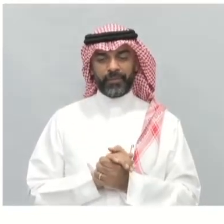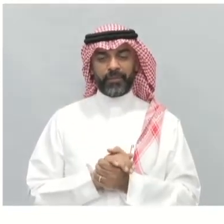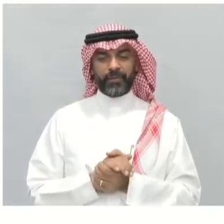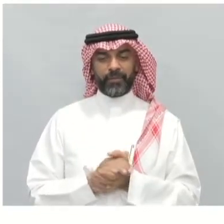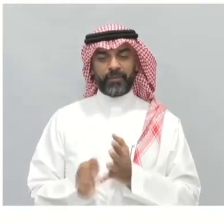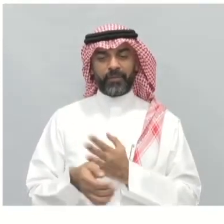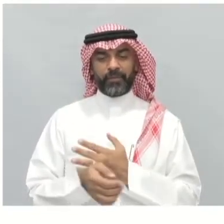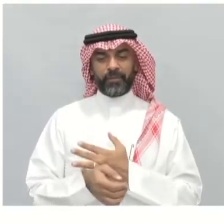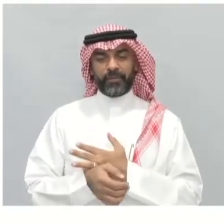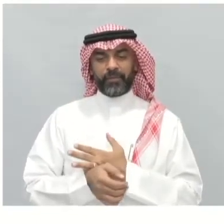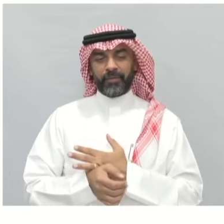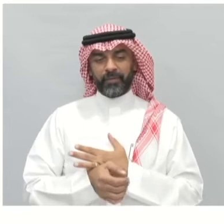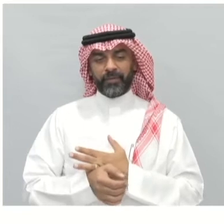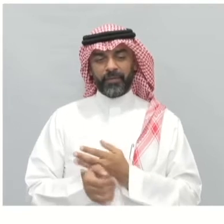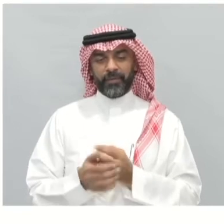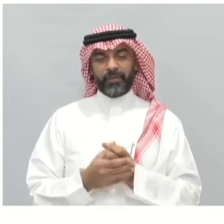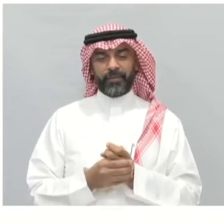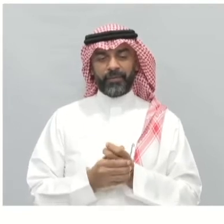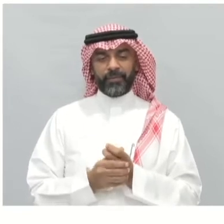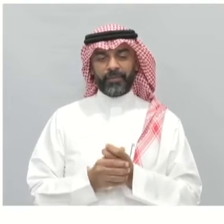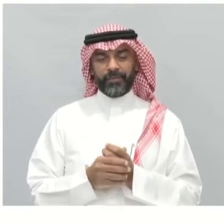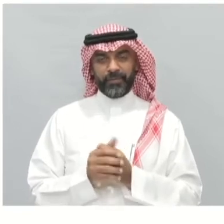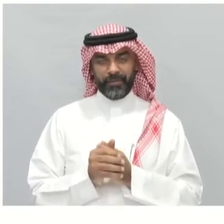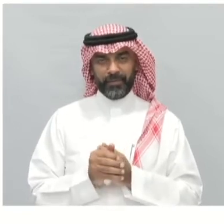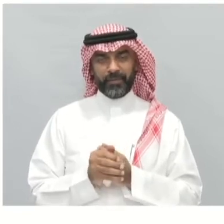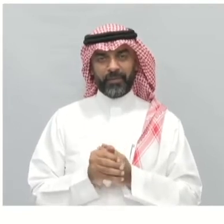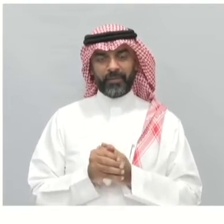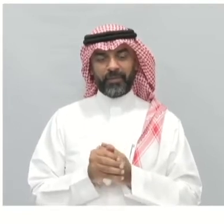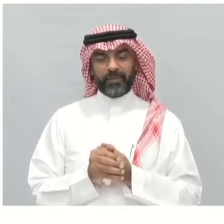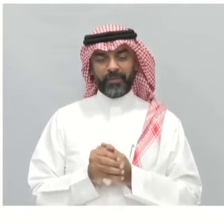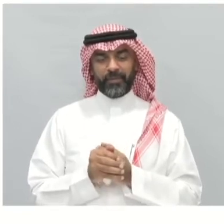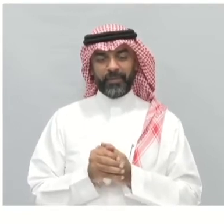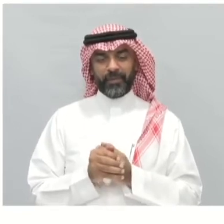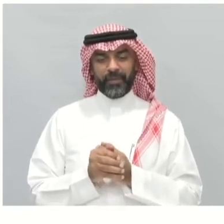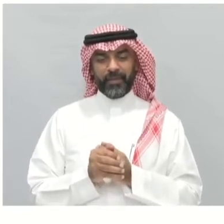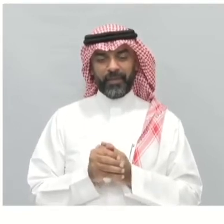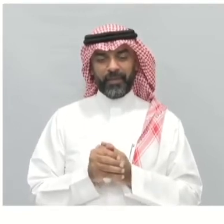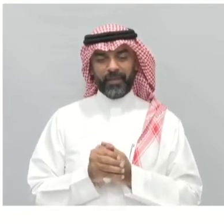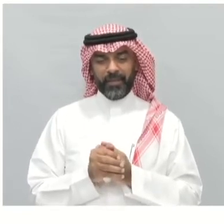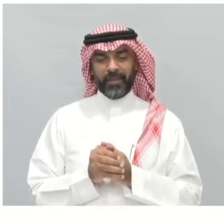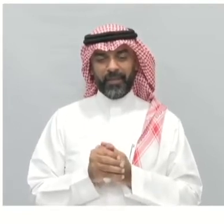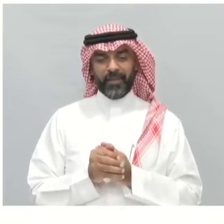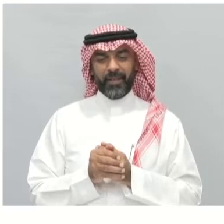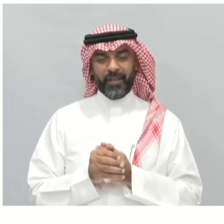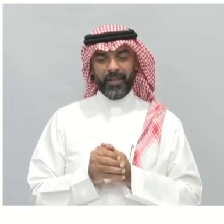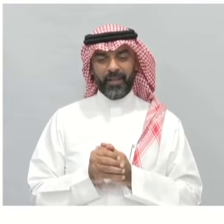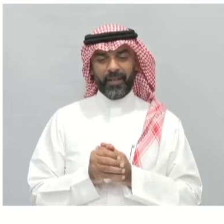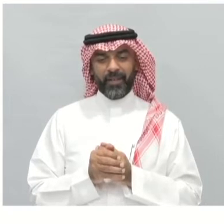الله امام سعد ولا امام نواف ولا بالاخير في الاخير